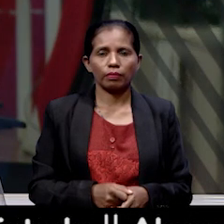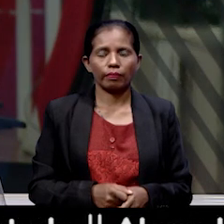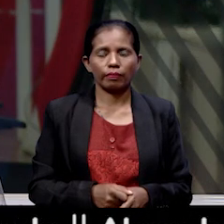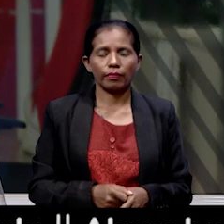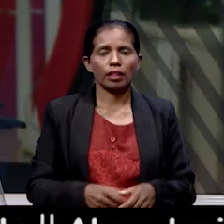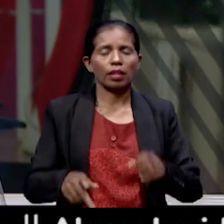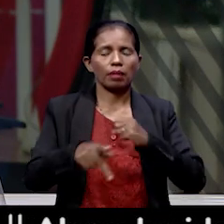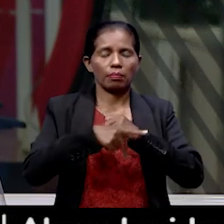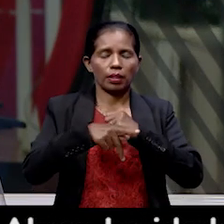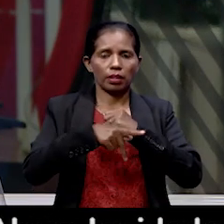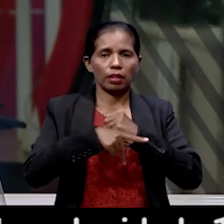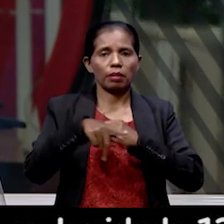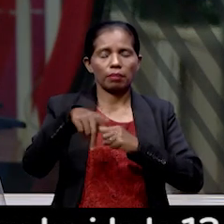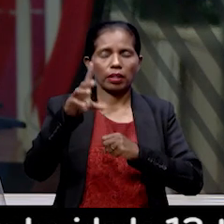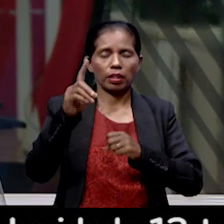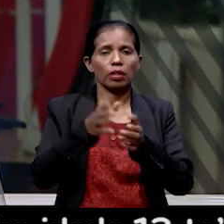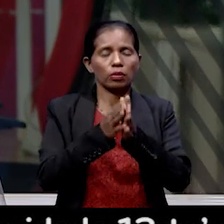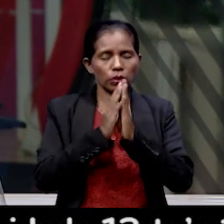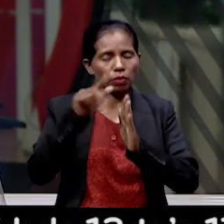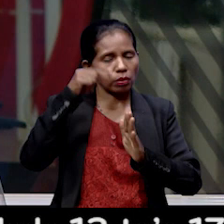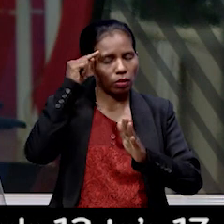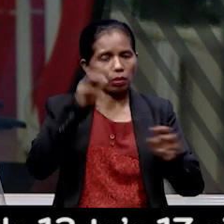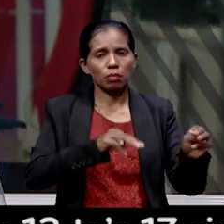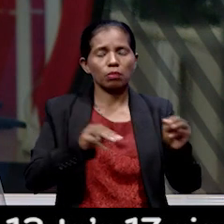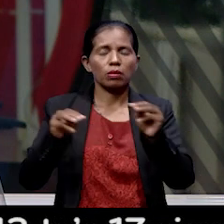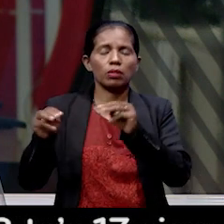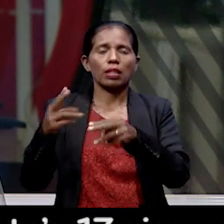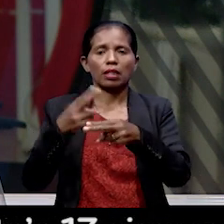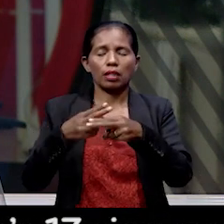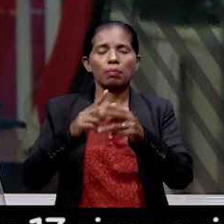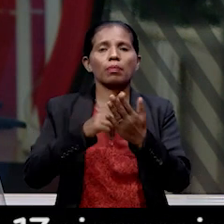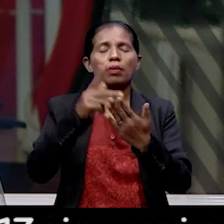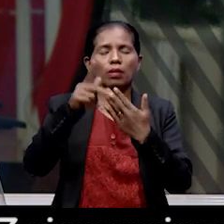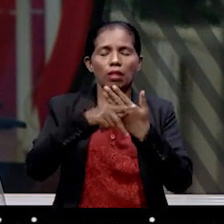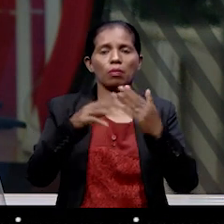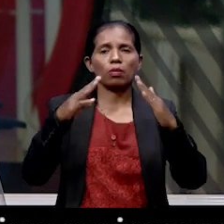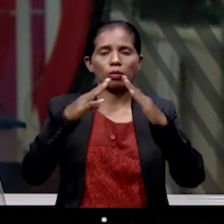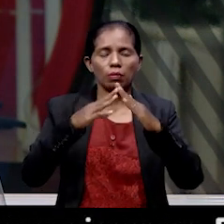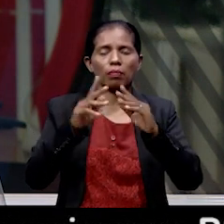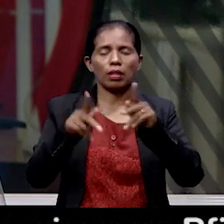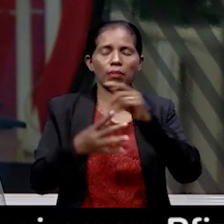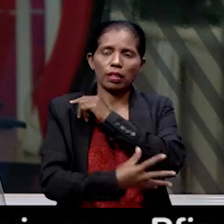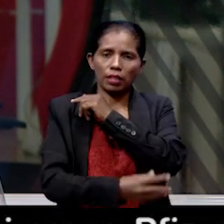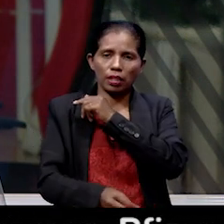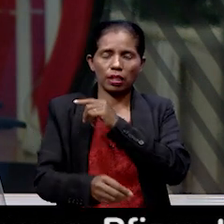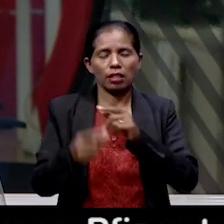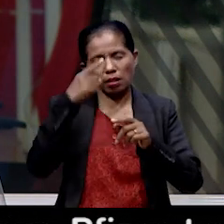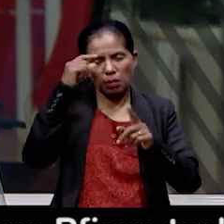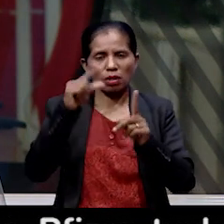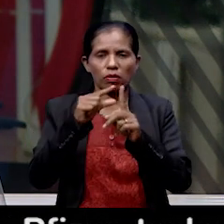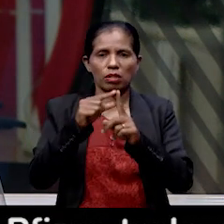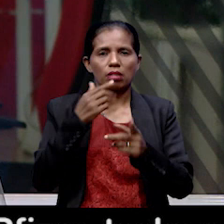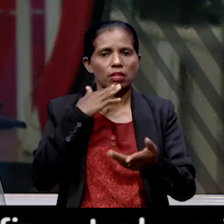Bangkada Partido Demokratiku husu guvernu atu muda narang programa uma bak pitlaik tamba konsidera lia fuang ne la merese.